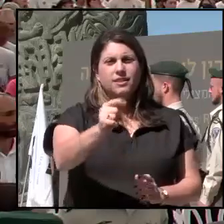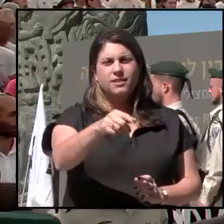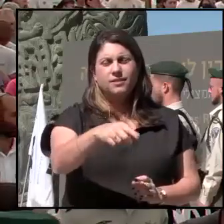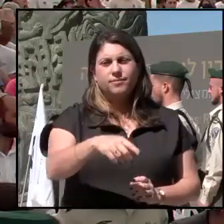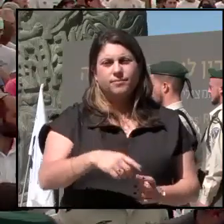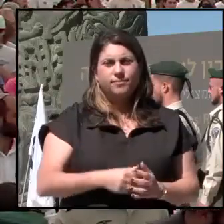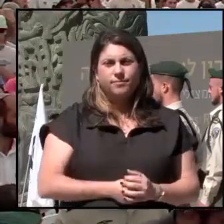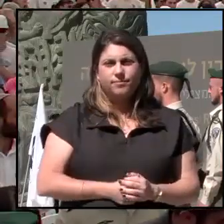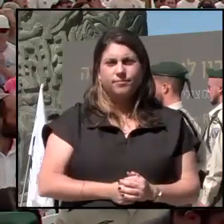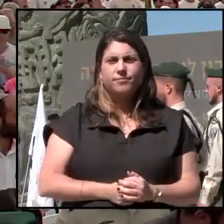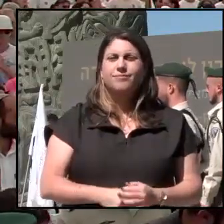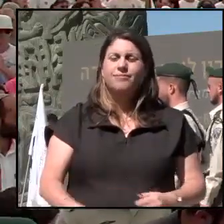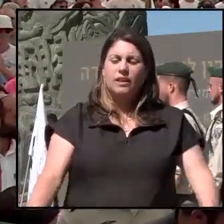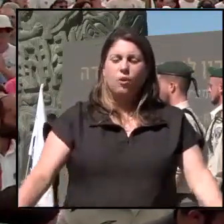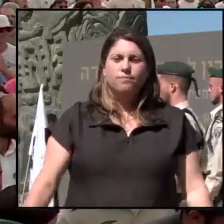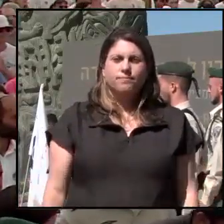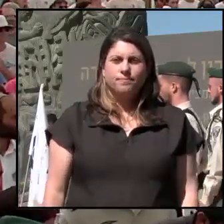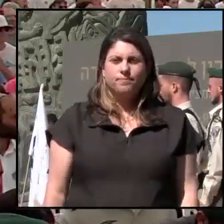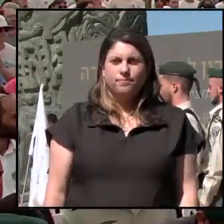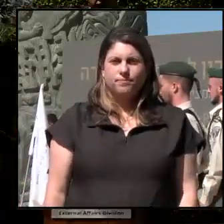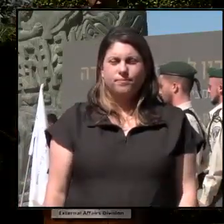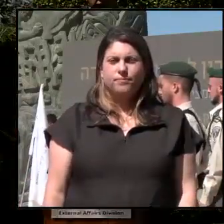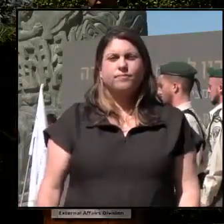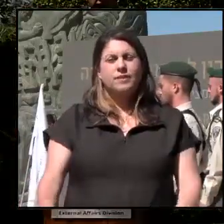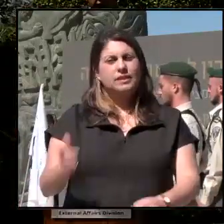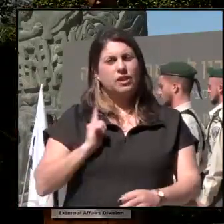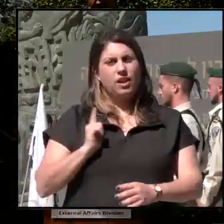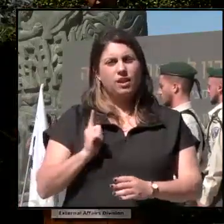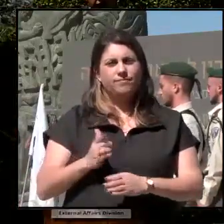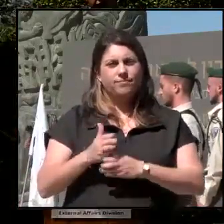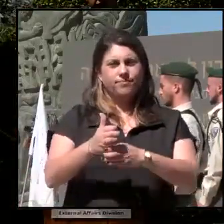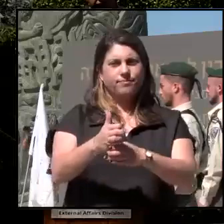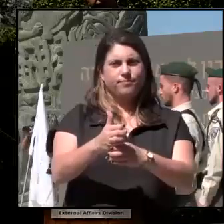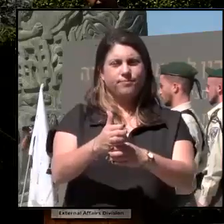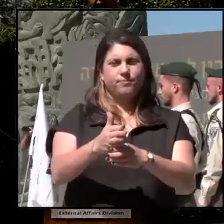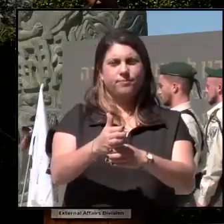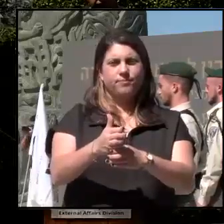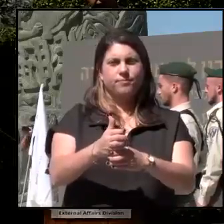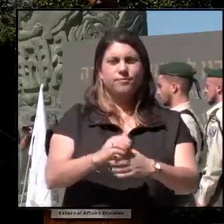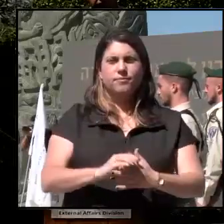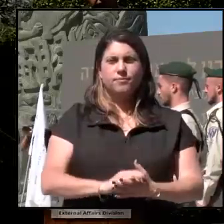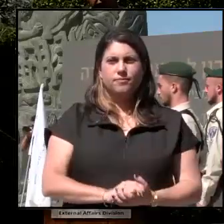שמר יבוא לדום. שמר דום. שמר יחטיף את נשקו. טיף, שק.